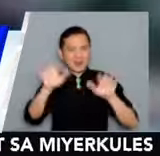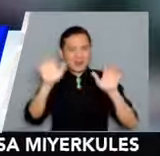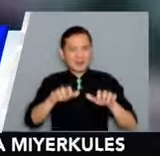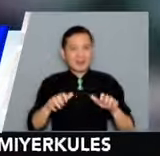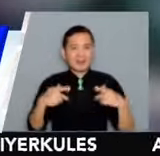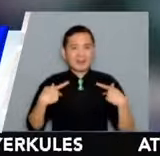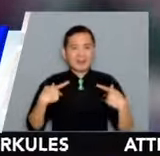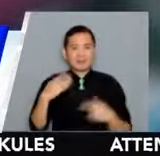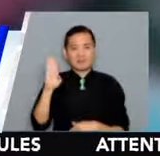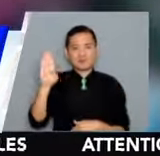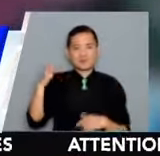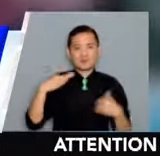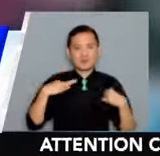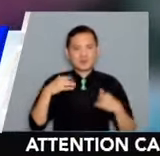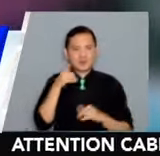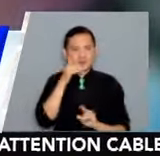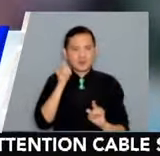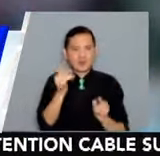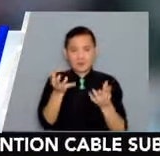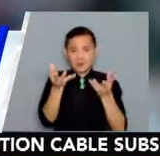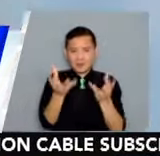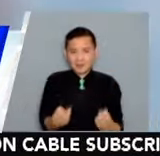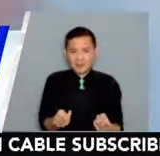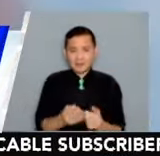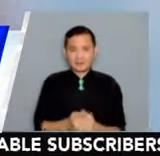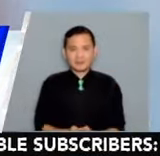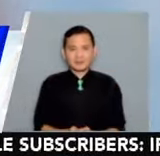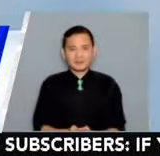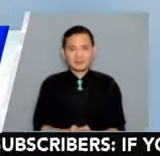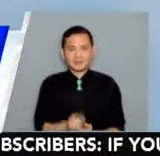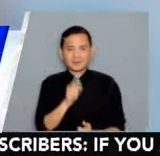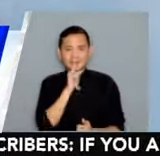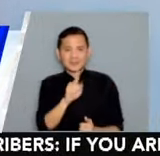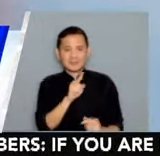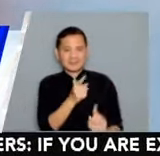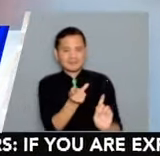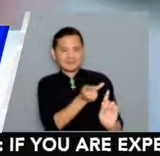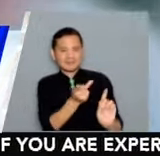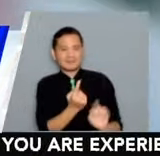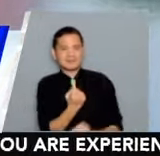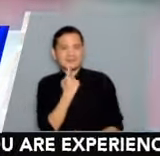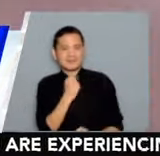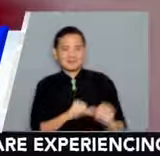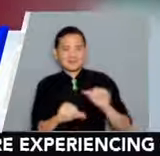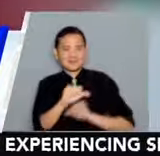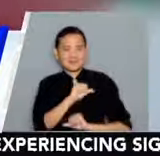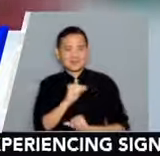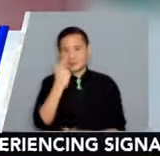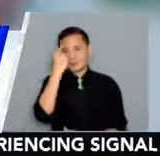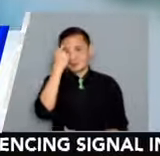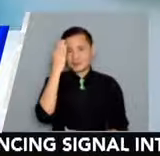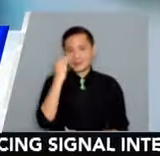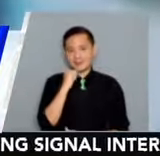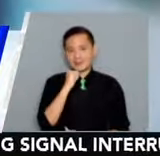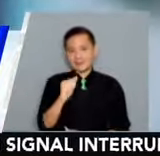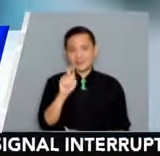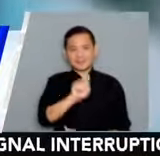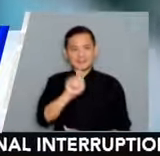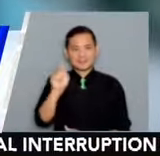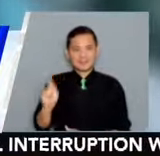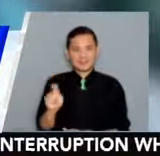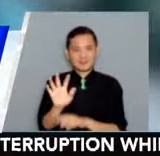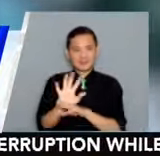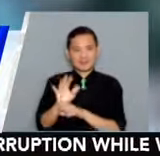shirt. Na-miss daw niya ang kanyang My Husband's Lover co-star at kaya naisipan niyang gumawa ng TikTok video.